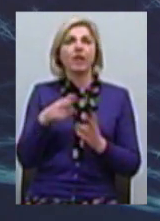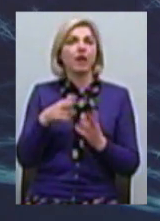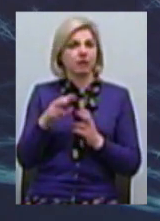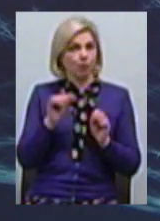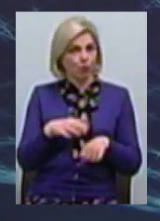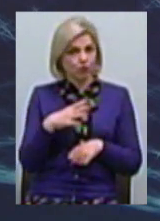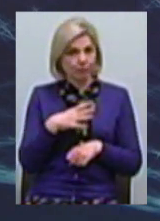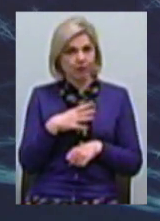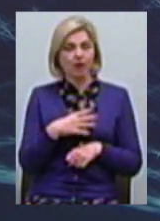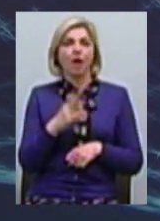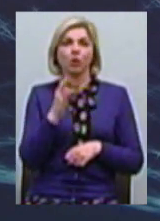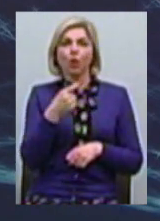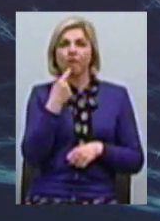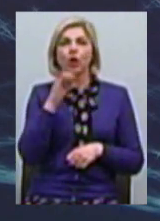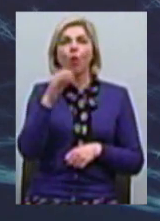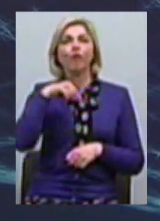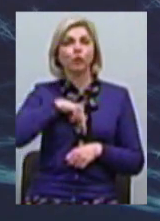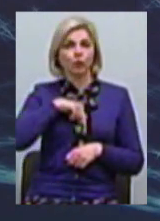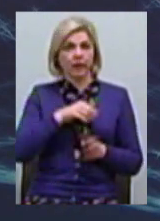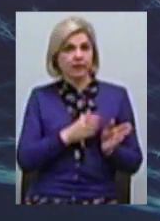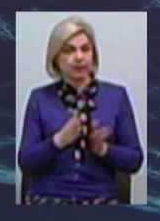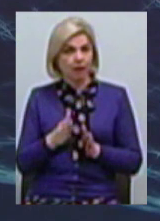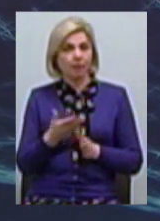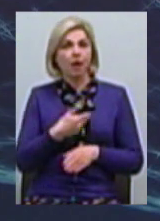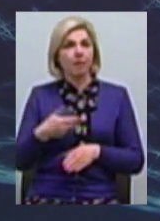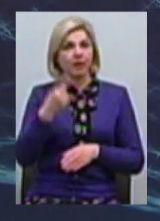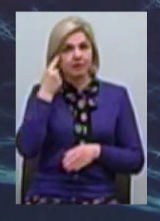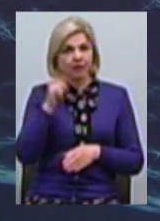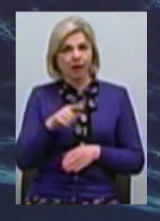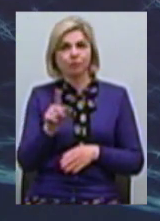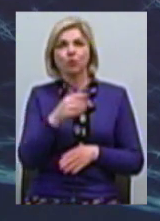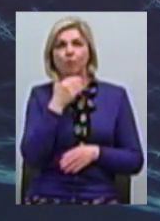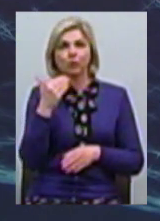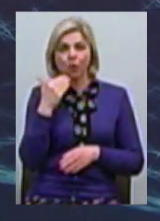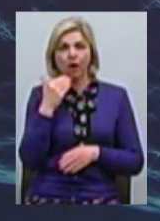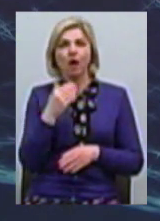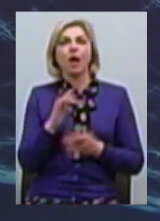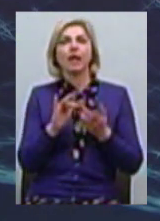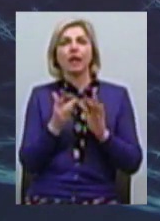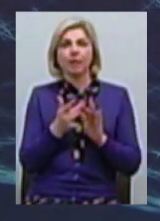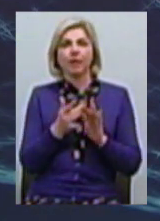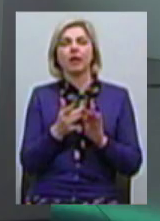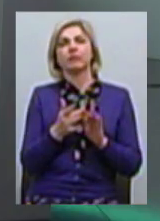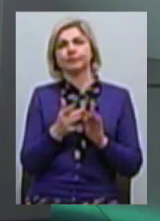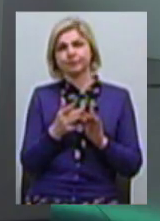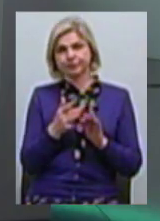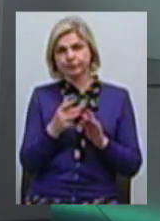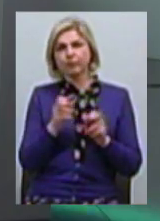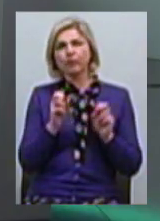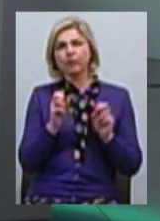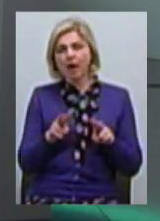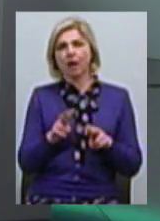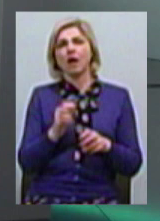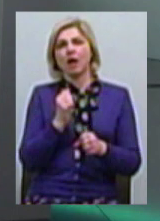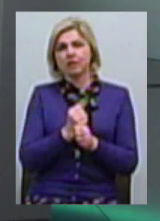про внутреннюю систему. Мы знаем, что очень много кибератак производится, кстати, ежедневно, в том числе и